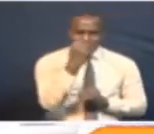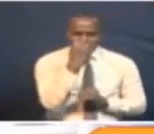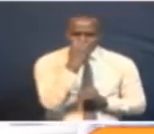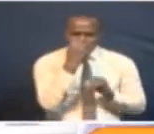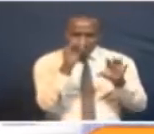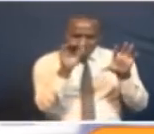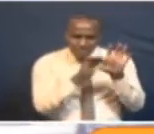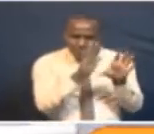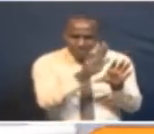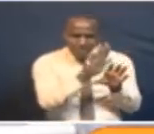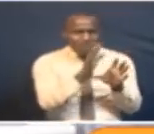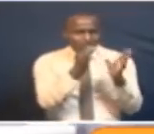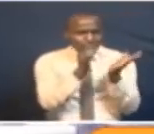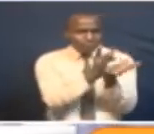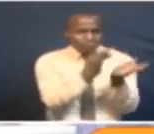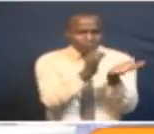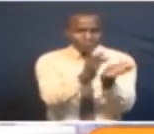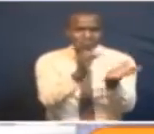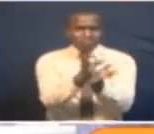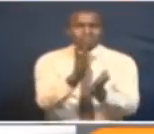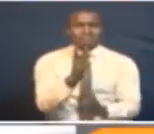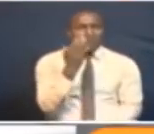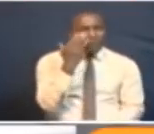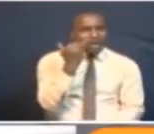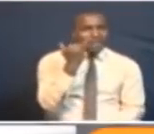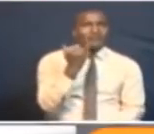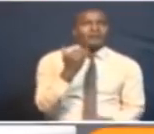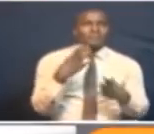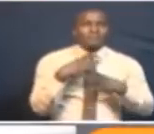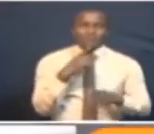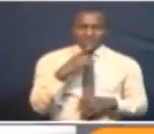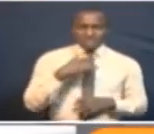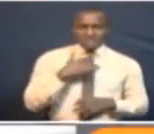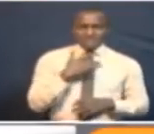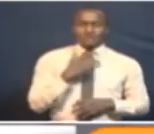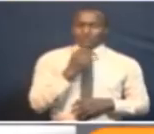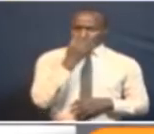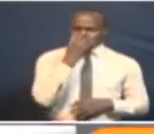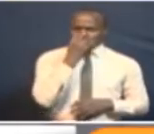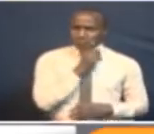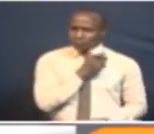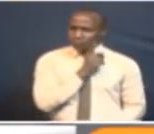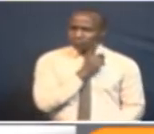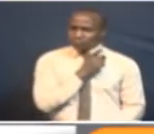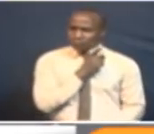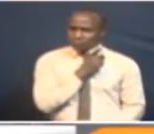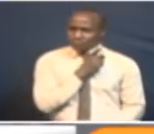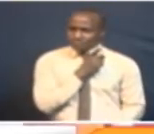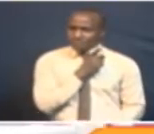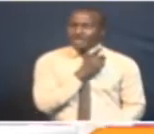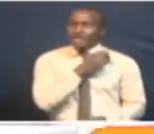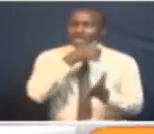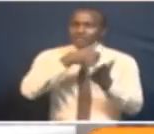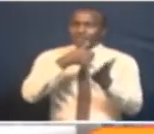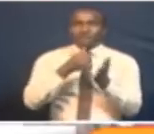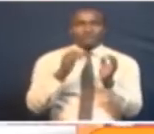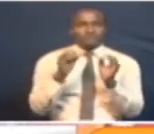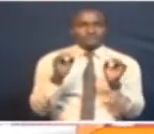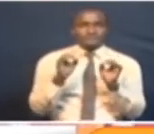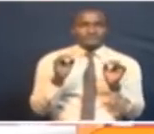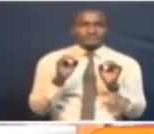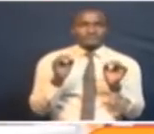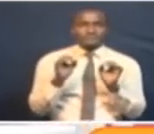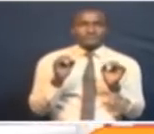ambao wamekuwa mstari wa mbele kudai kuwa alikuwa kilengwa na hata kutohusishwa kwenye masuala muhimu ya kitaifa. Vile unasoma hata